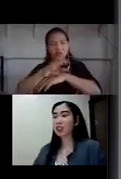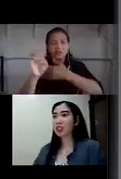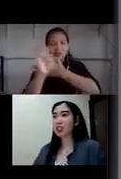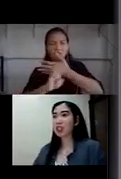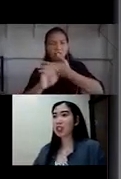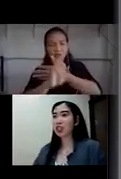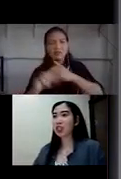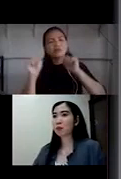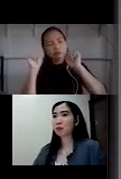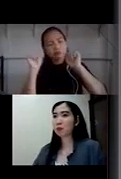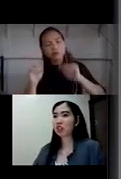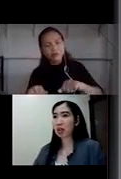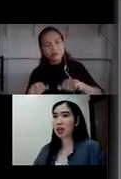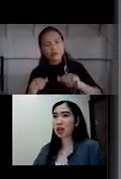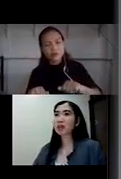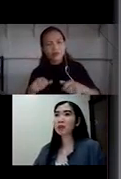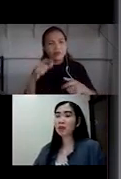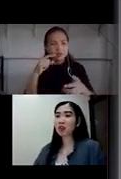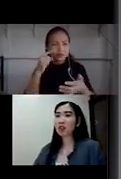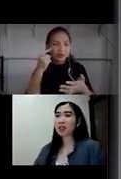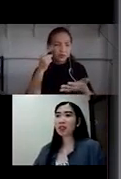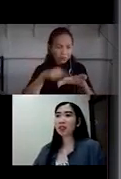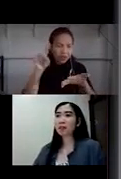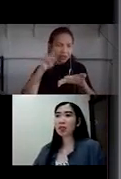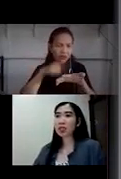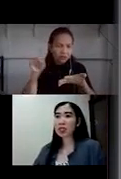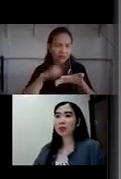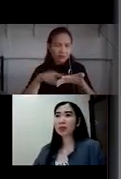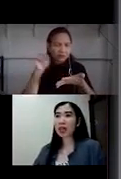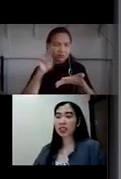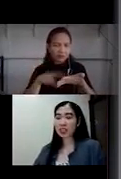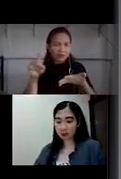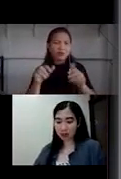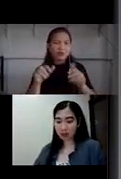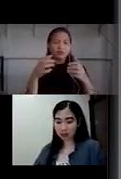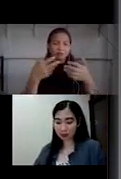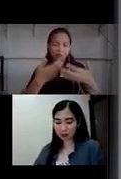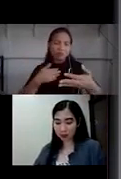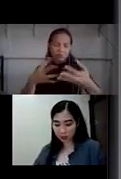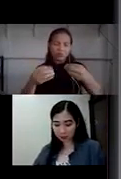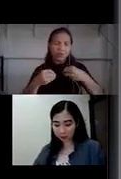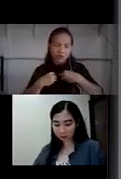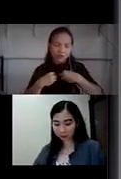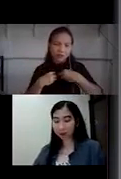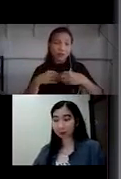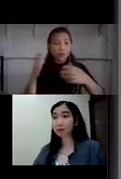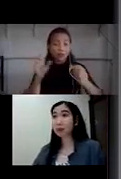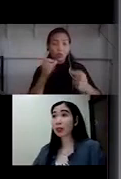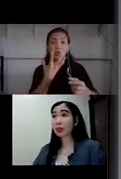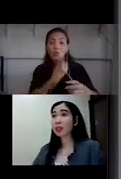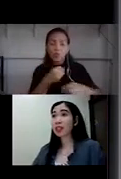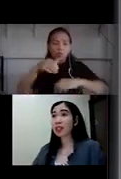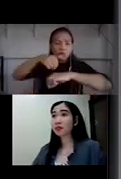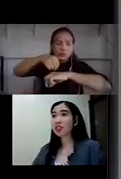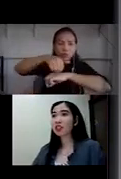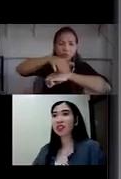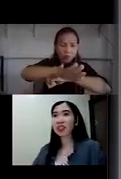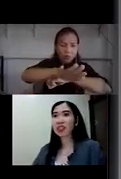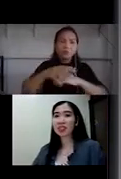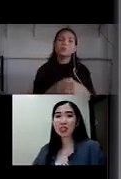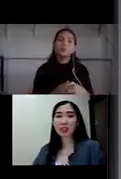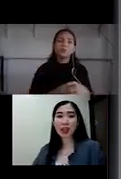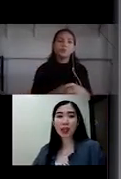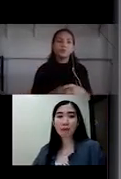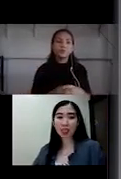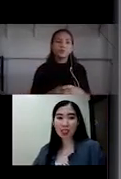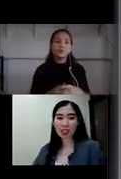nyo i-check pa siya before ma-receive ng recipient. Okay? Next feature